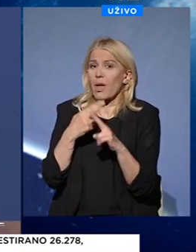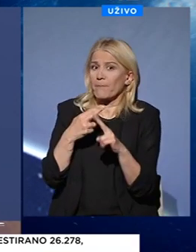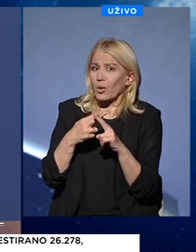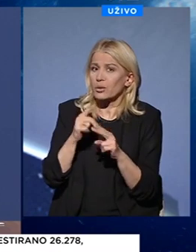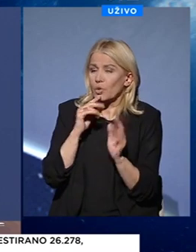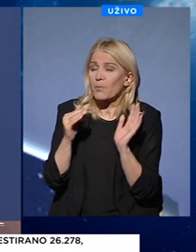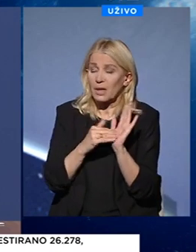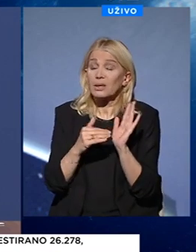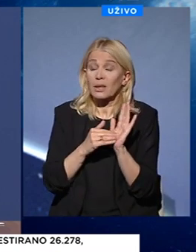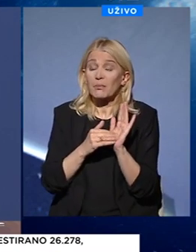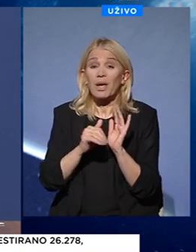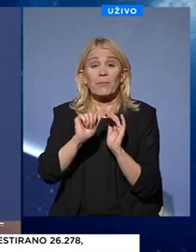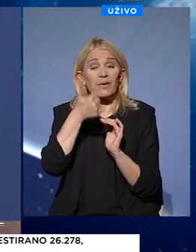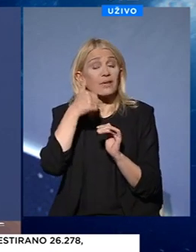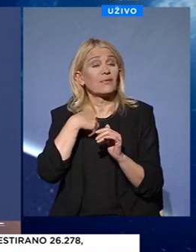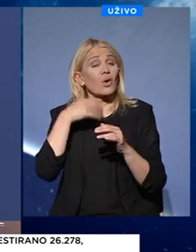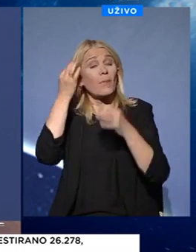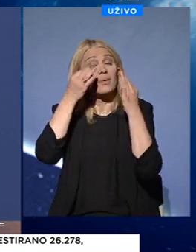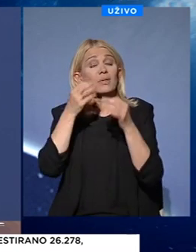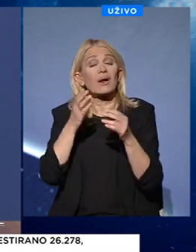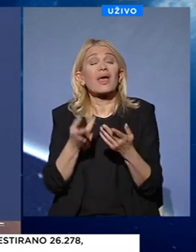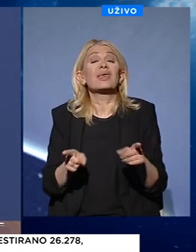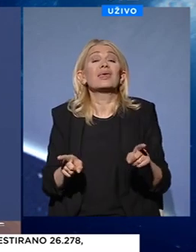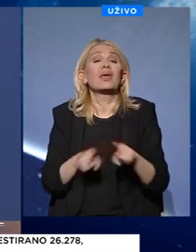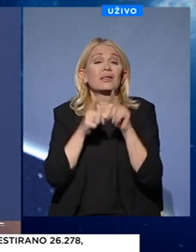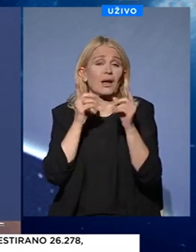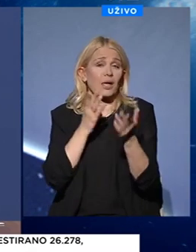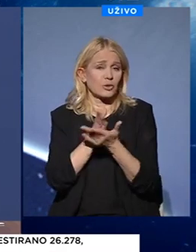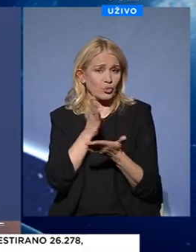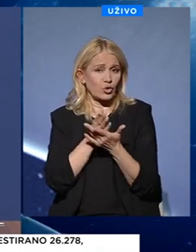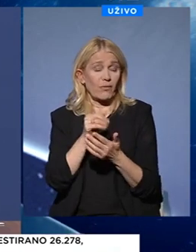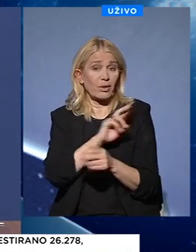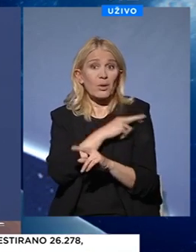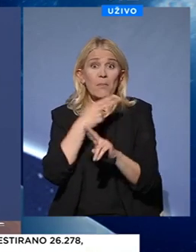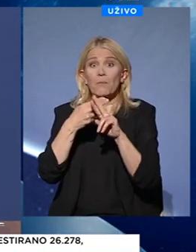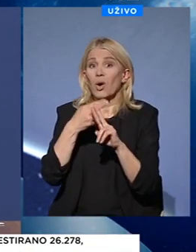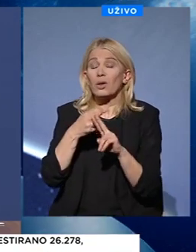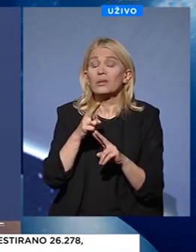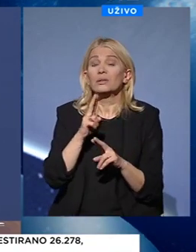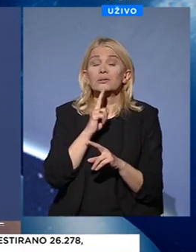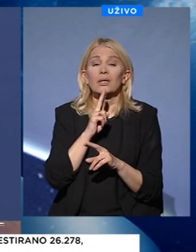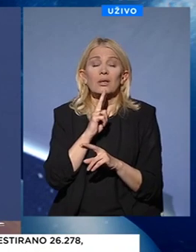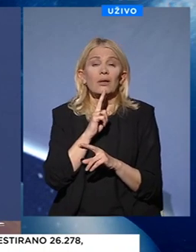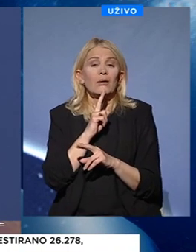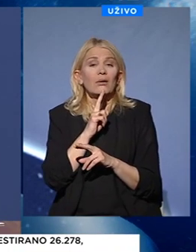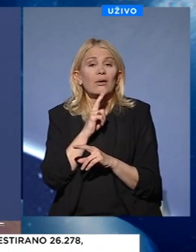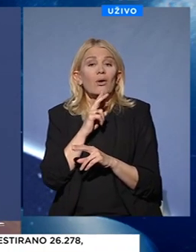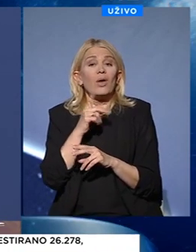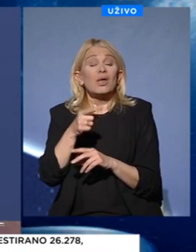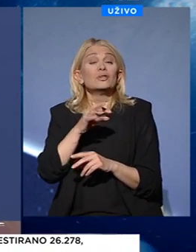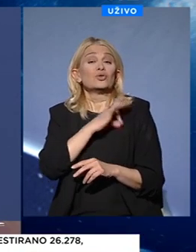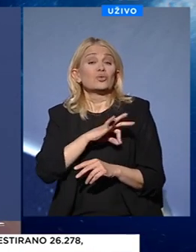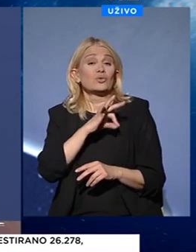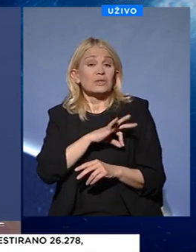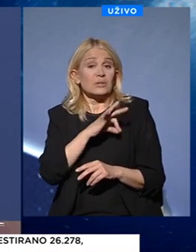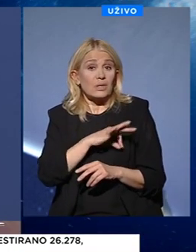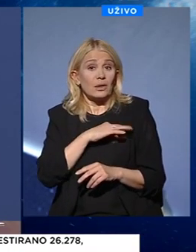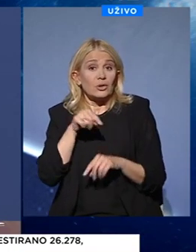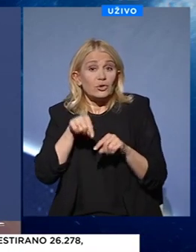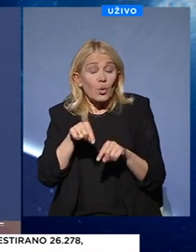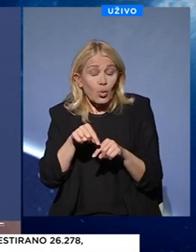neophodna. Prvenstveno mislim na hitne slučaje, logično se radi o bolnicama koje su zadužene u